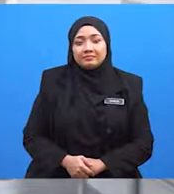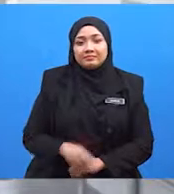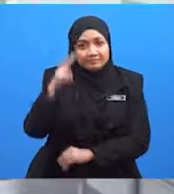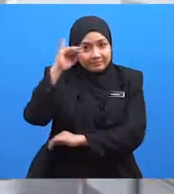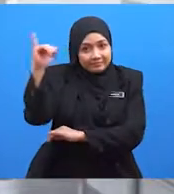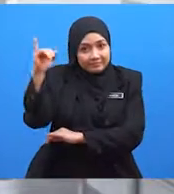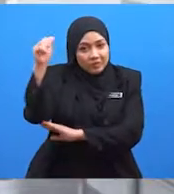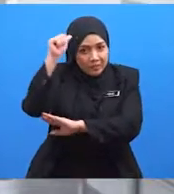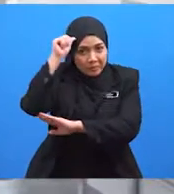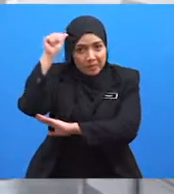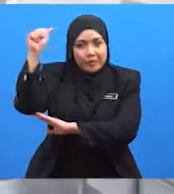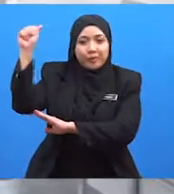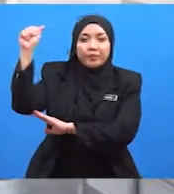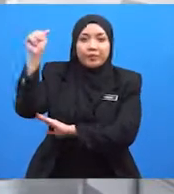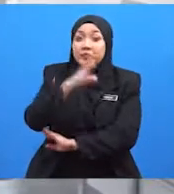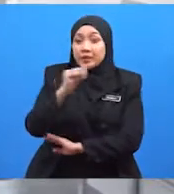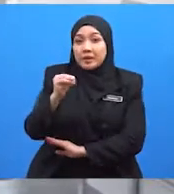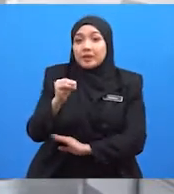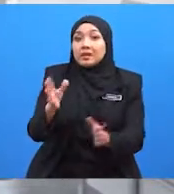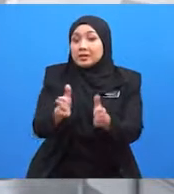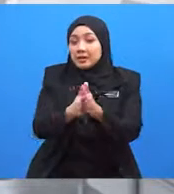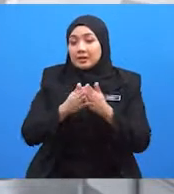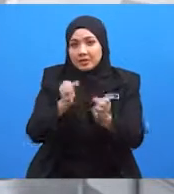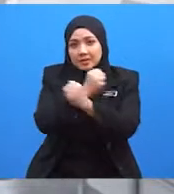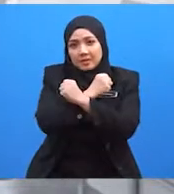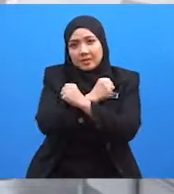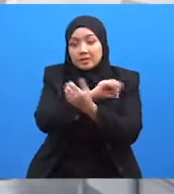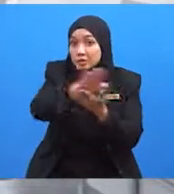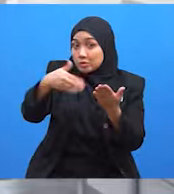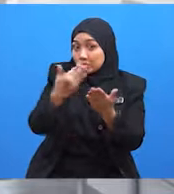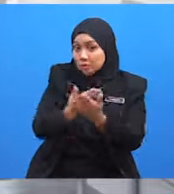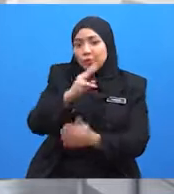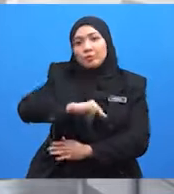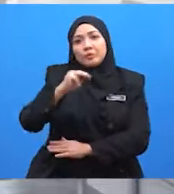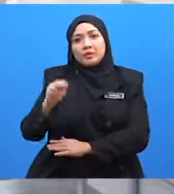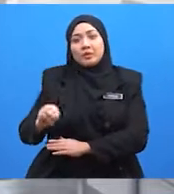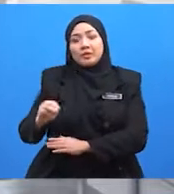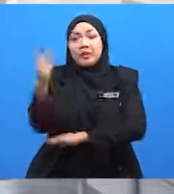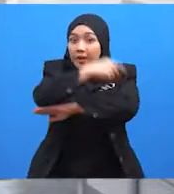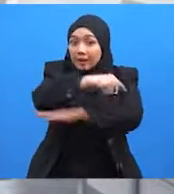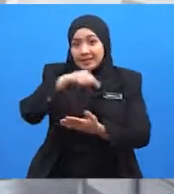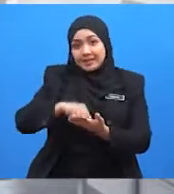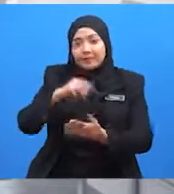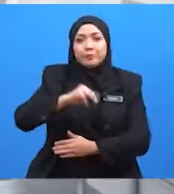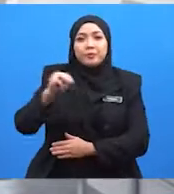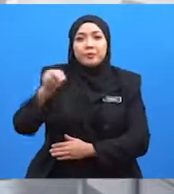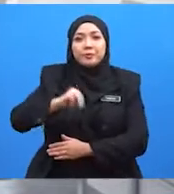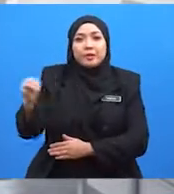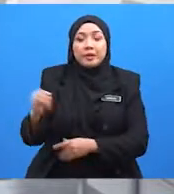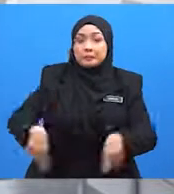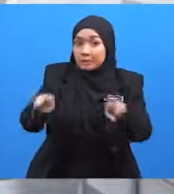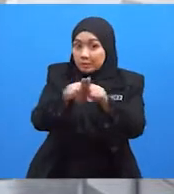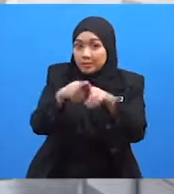Hai, Assalamualaikum dan salam sayang semua murid-murid. Hari ini, murid-murid bersama